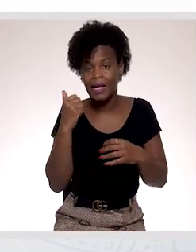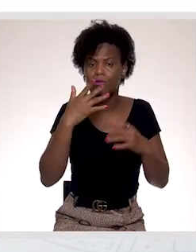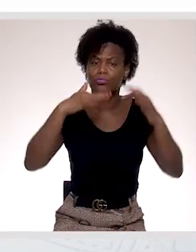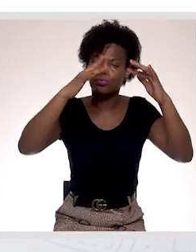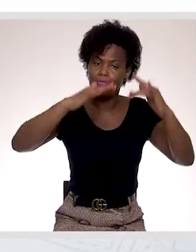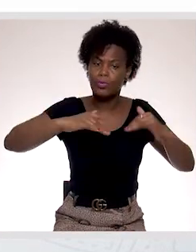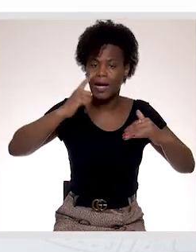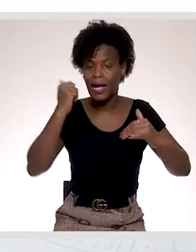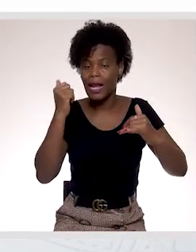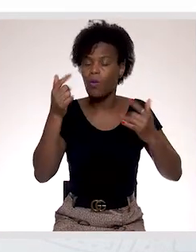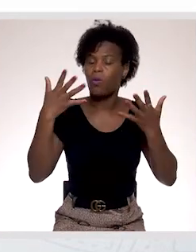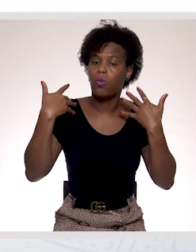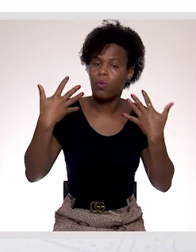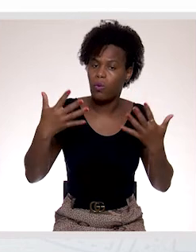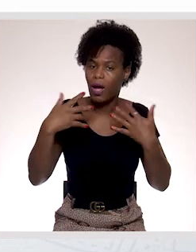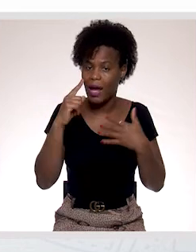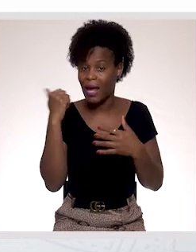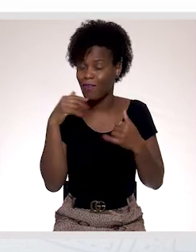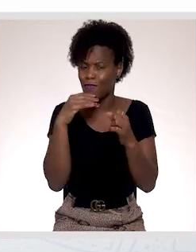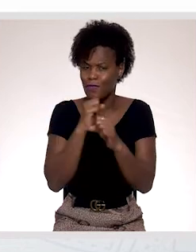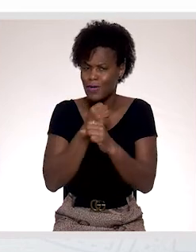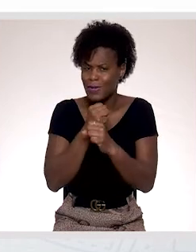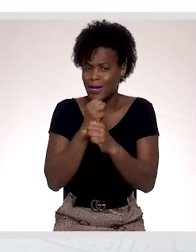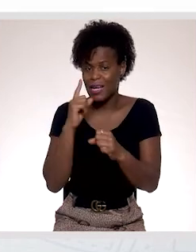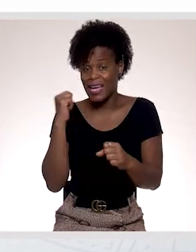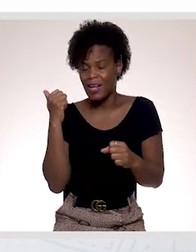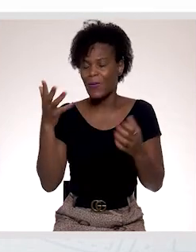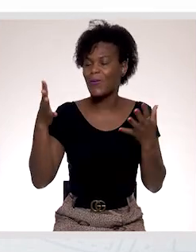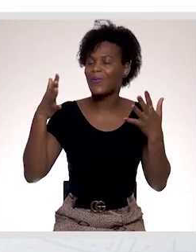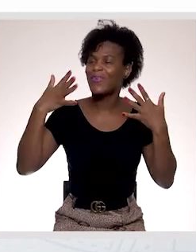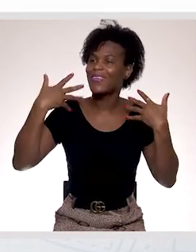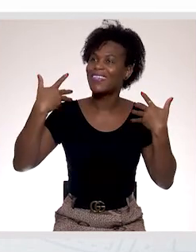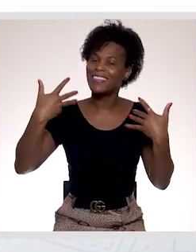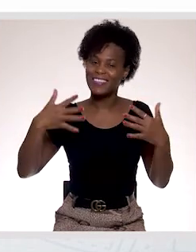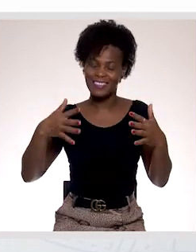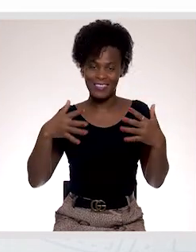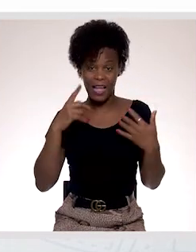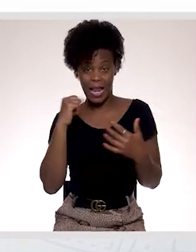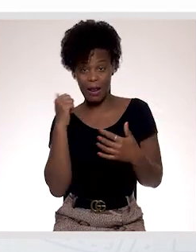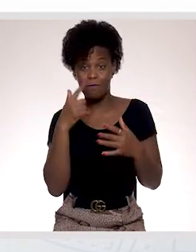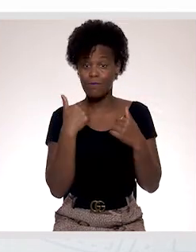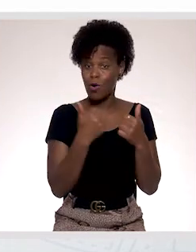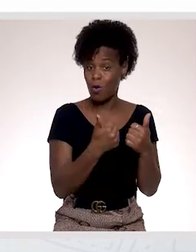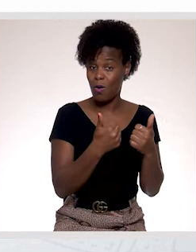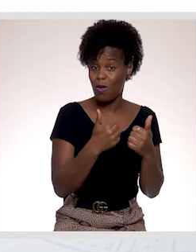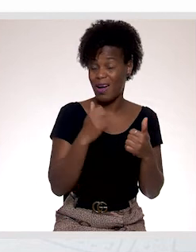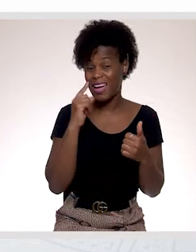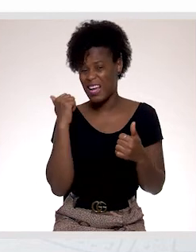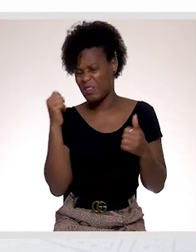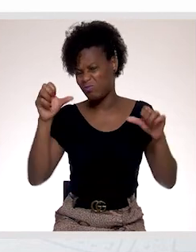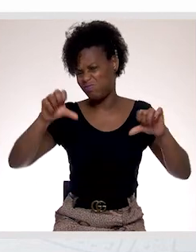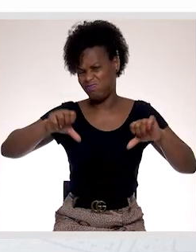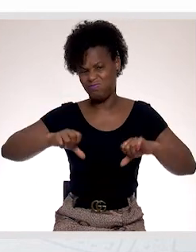fait chaud, il fait froid, il fait frais, il fait beau, il fait